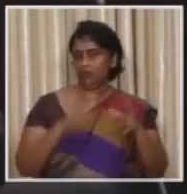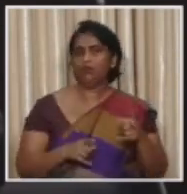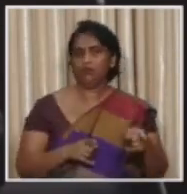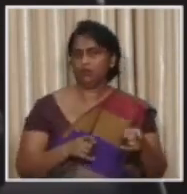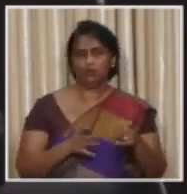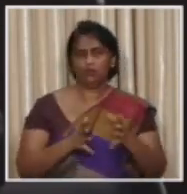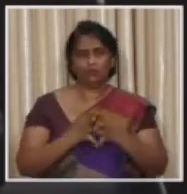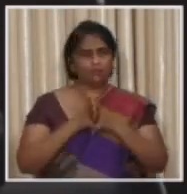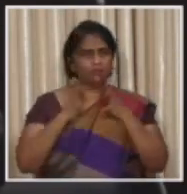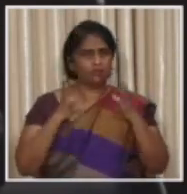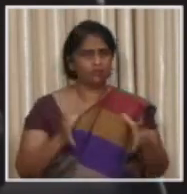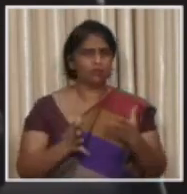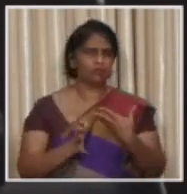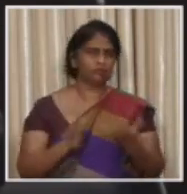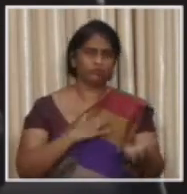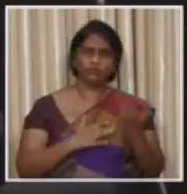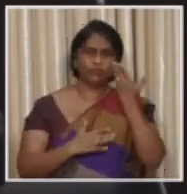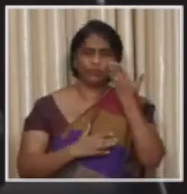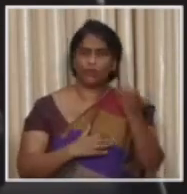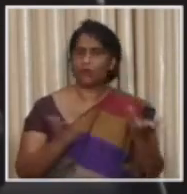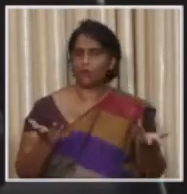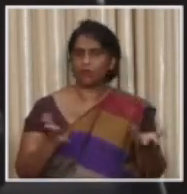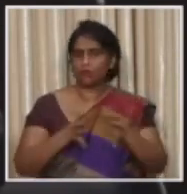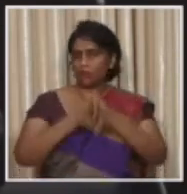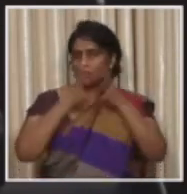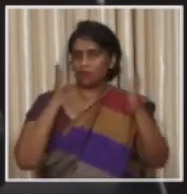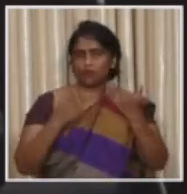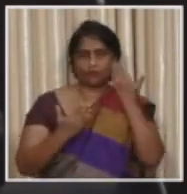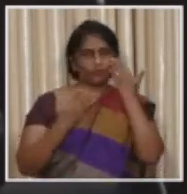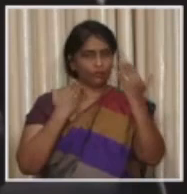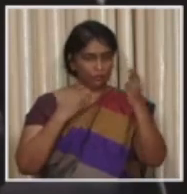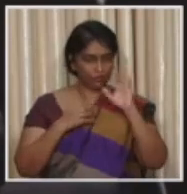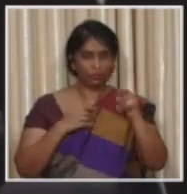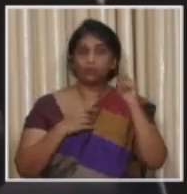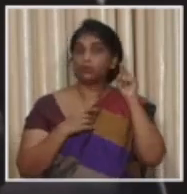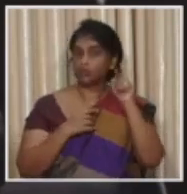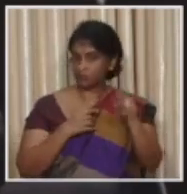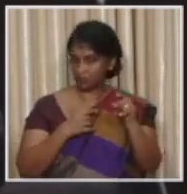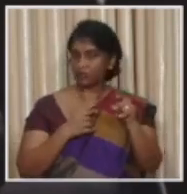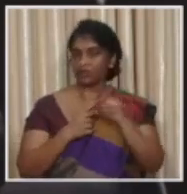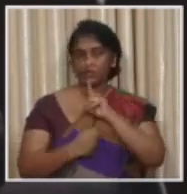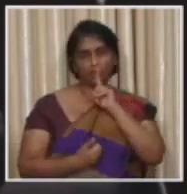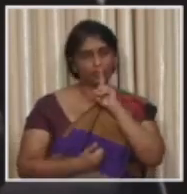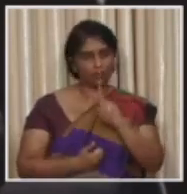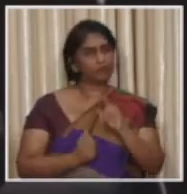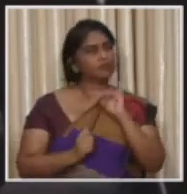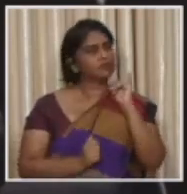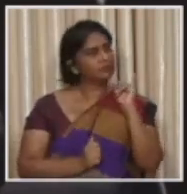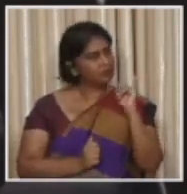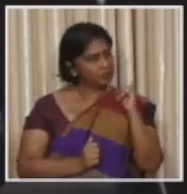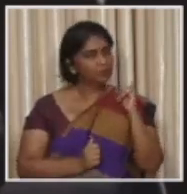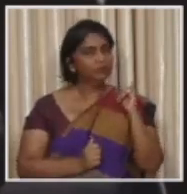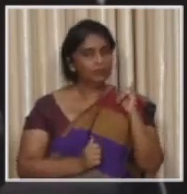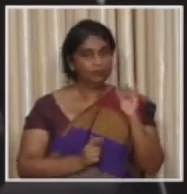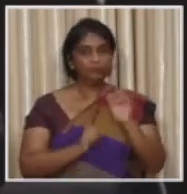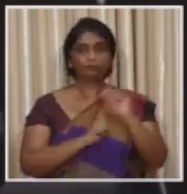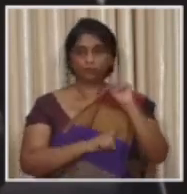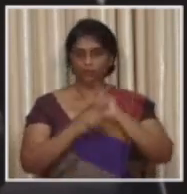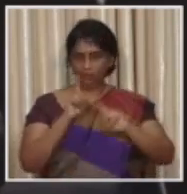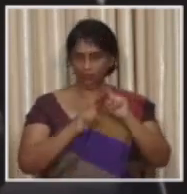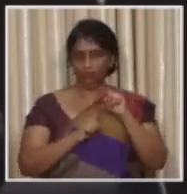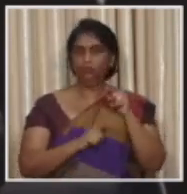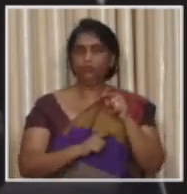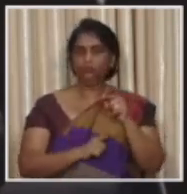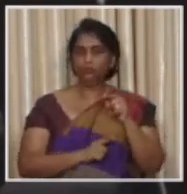මොනවද බහුලව සිද්ධ වෙන්නේ රටේ? බහුලව සිද්ධ වෙන්නේ ඔබතුමාට කියන්නම් මේ සමහර පාර්ලිමේන්තු වල දැන්